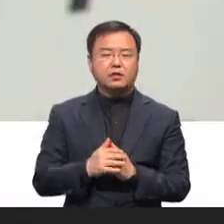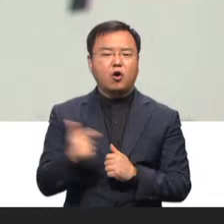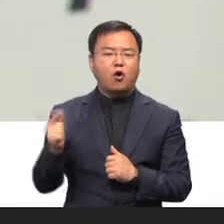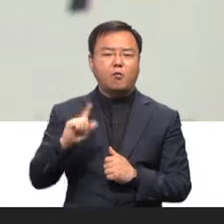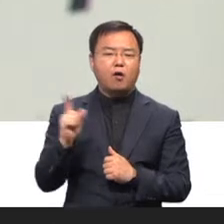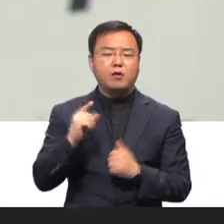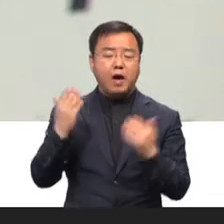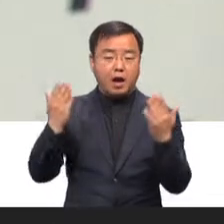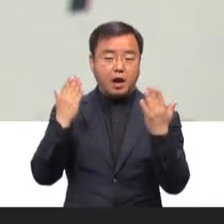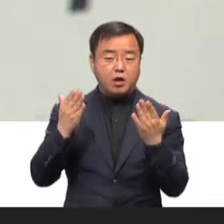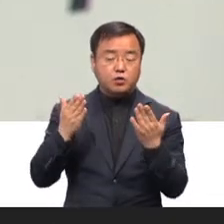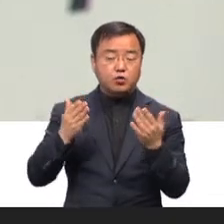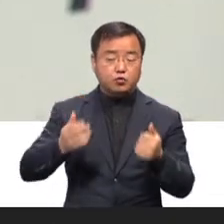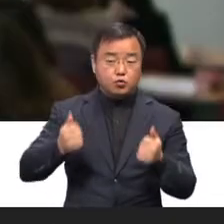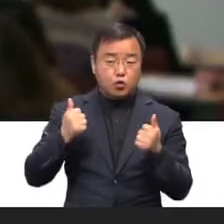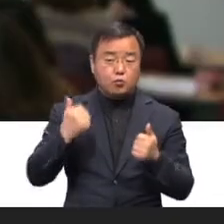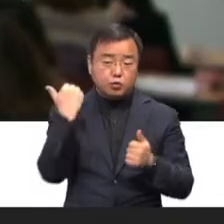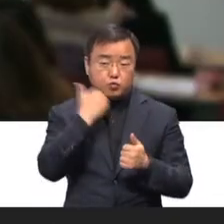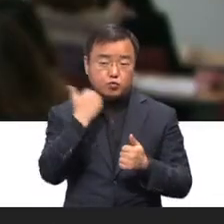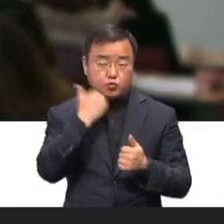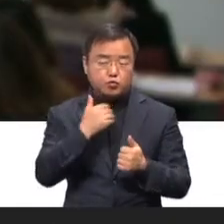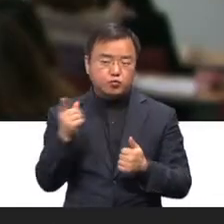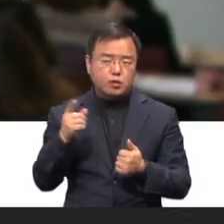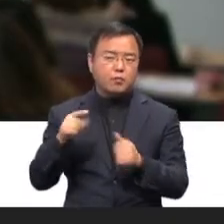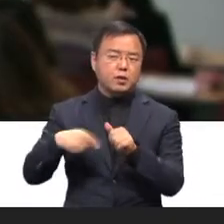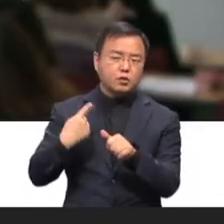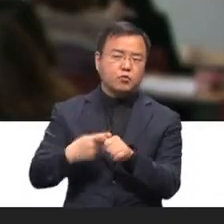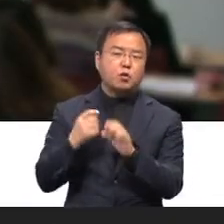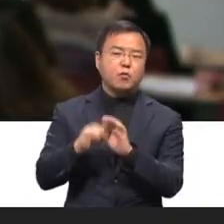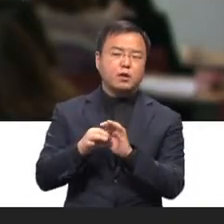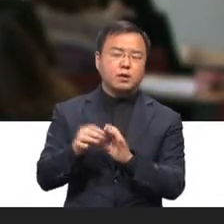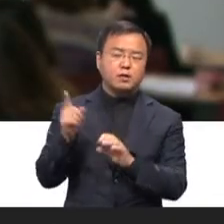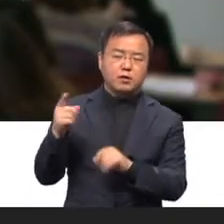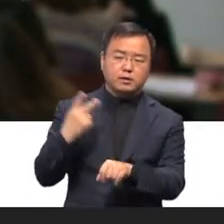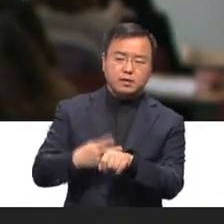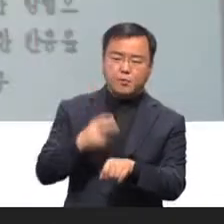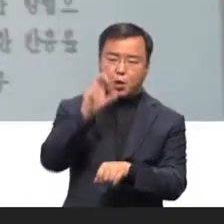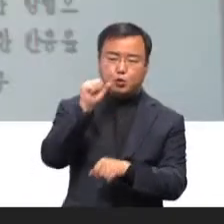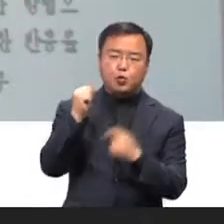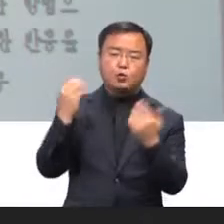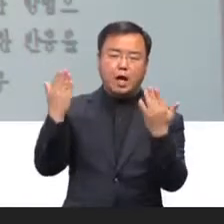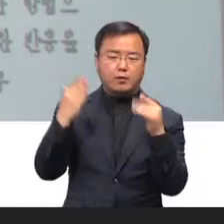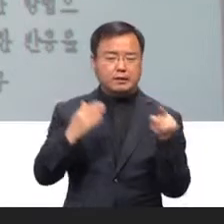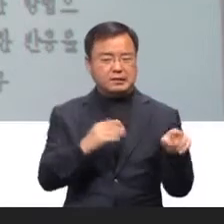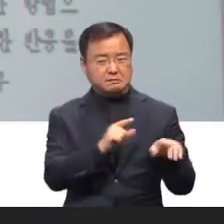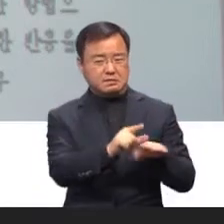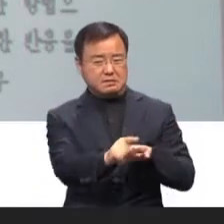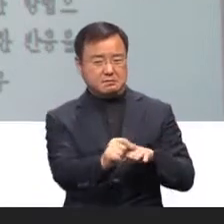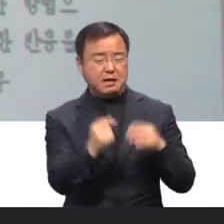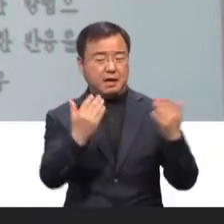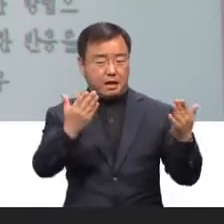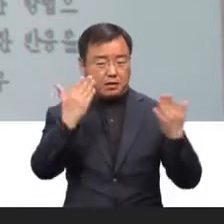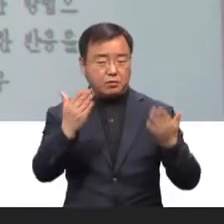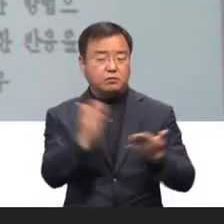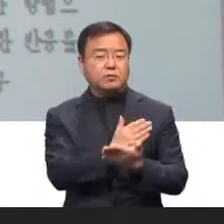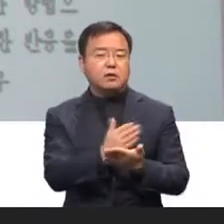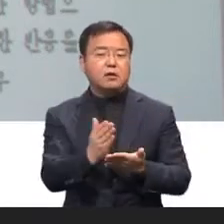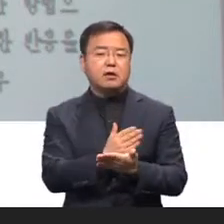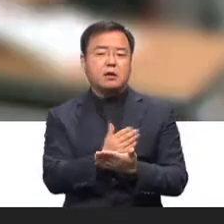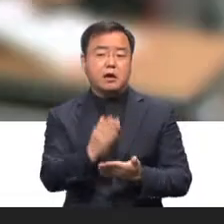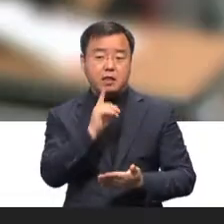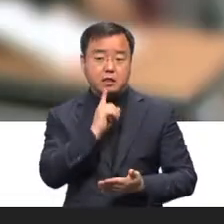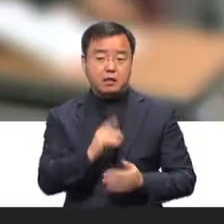출신의 어느 선생님이 이렇게 되버리면 아이들이 볼 때도 저분은 예를 들면 뭐 좋은데 또 2분은 지방대학 이렇게 분류가 될 수 있잖아요